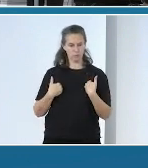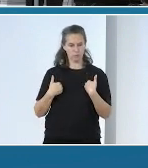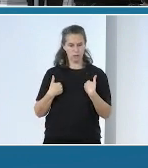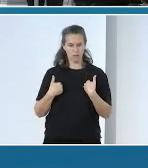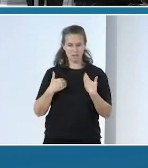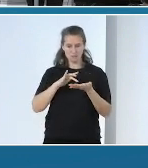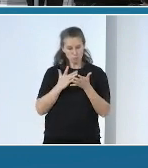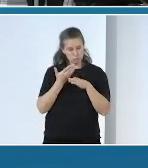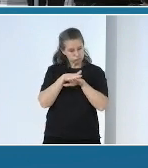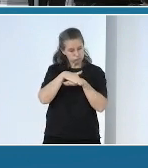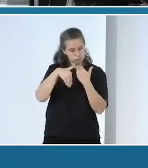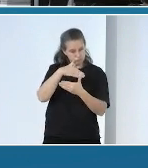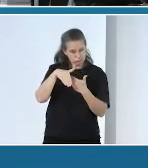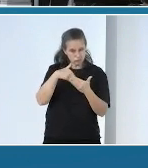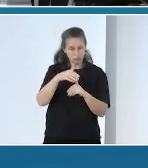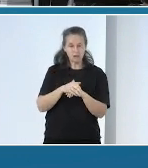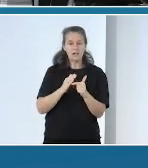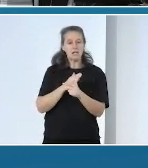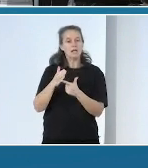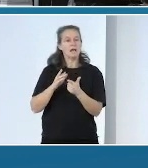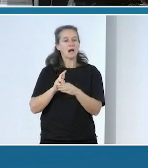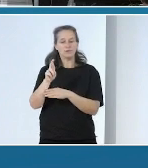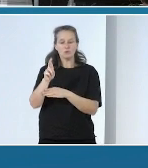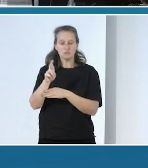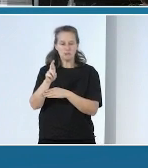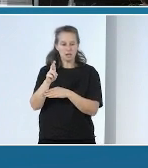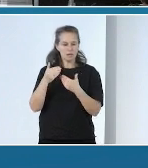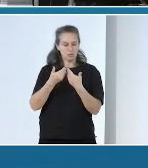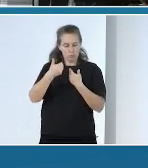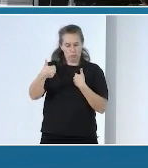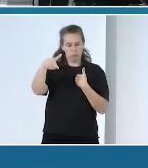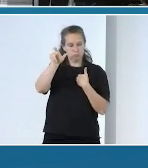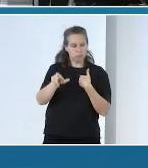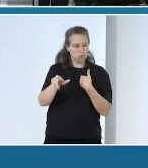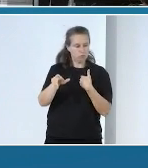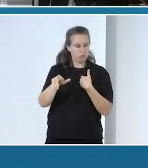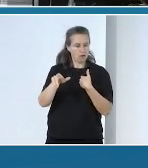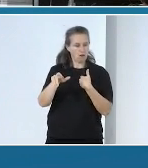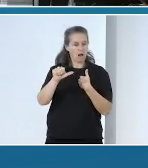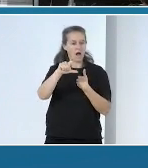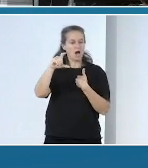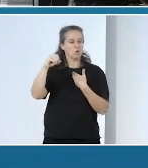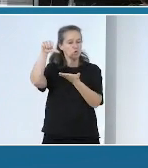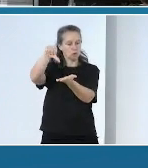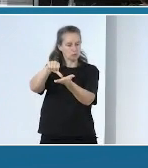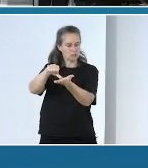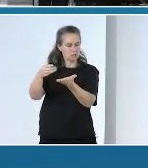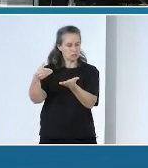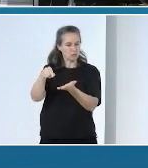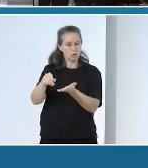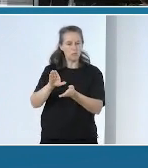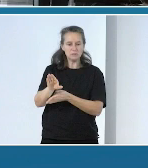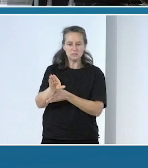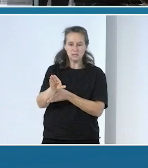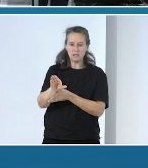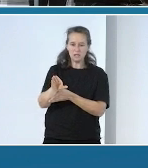complètement intriqués. Et puis, il y a le référentiel allocentré. Et le référentiel allocentré, c'est